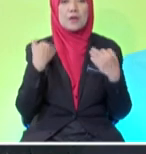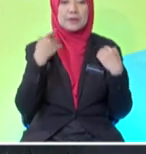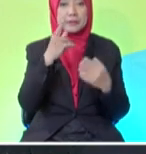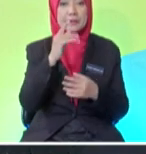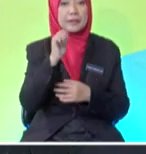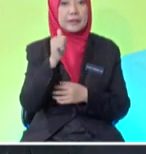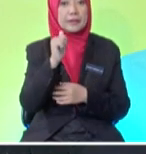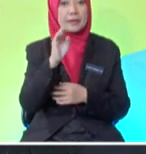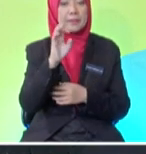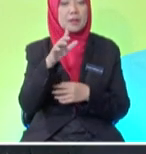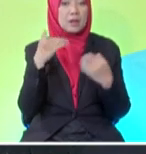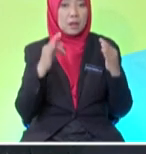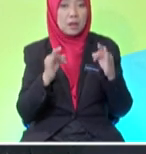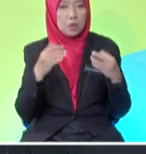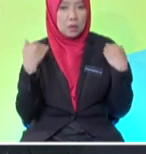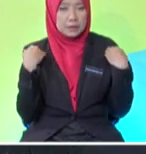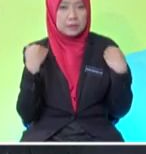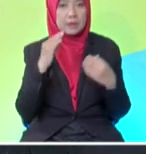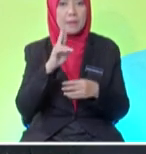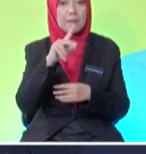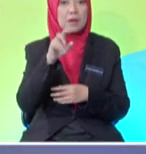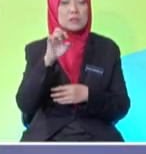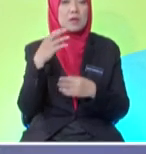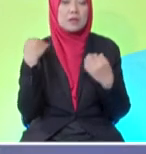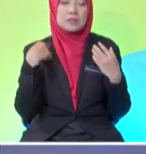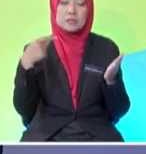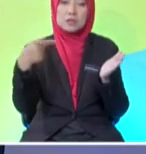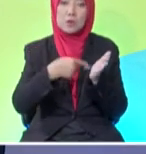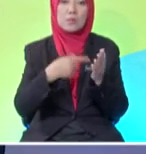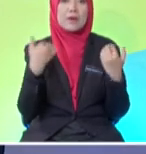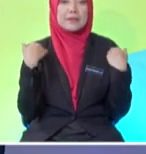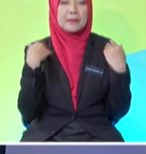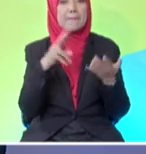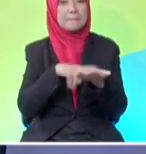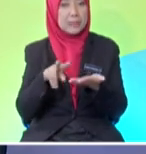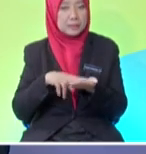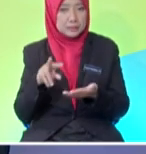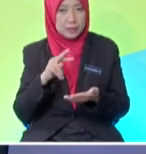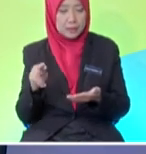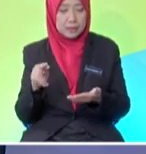kalau ada bazel ataupun di ada jarum dia akan menunjukkan bacaan maksudnya